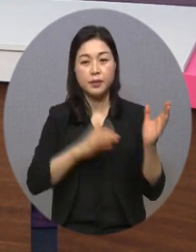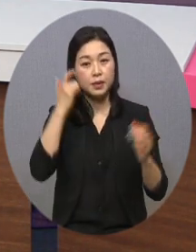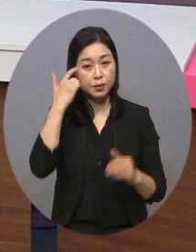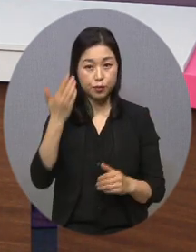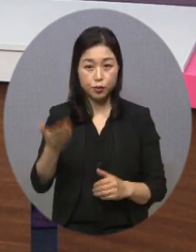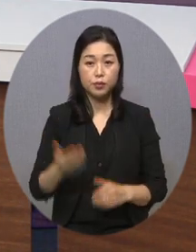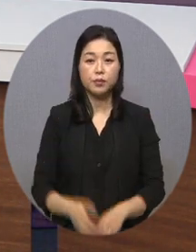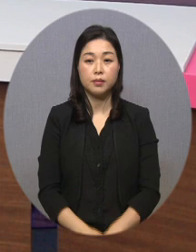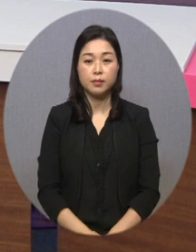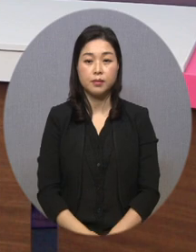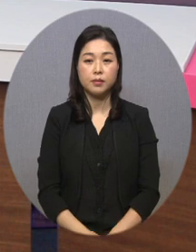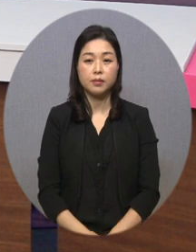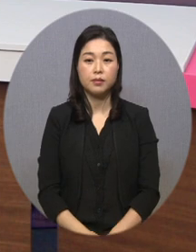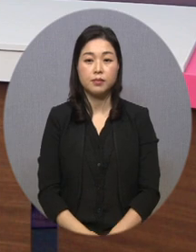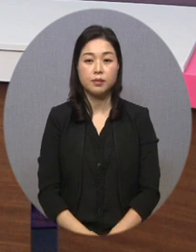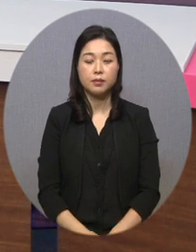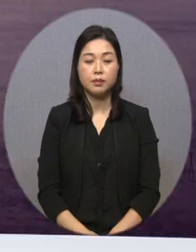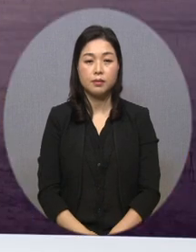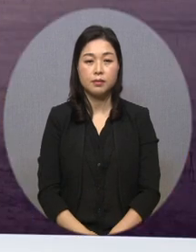질문으로 넘어가겠습니다.